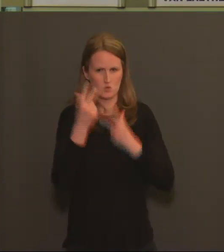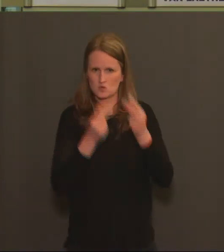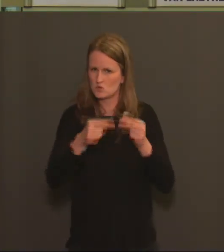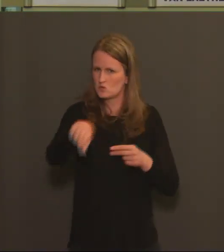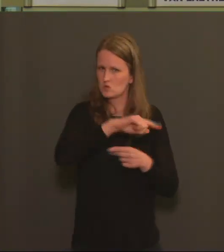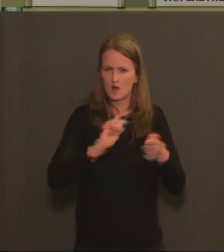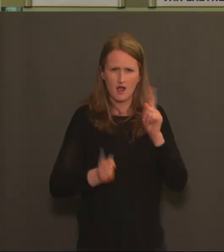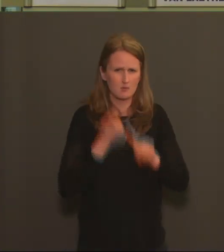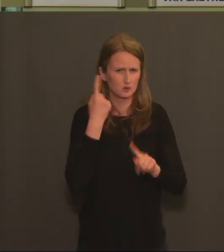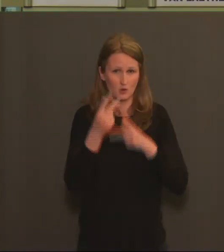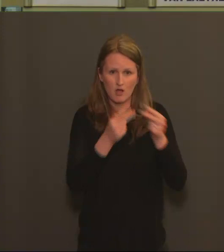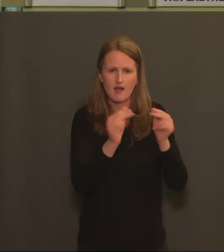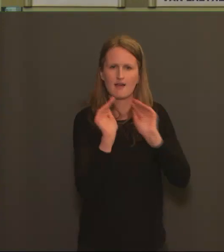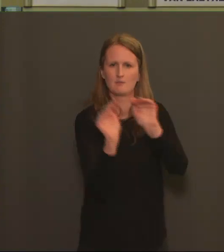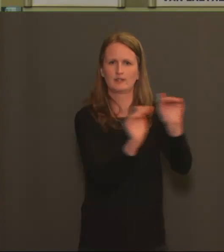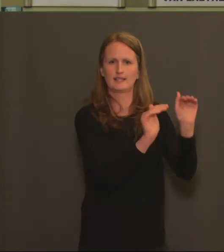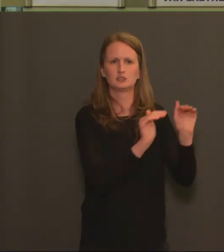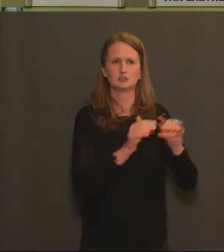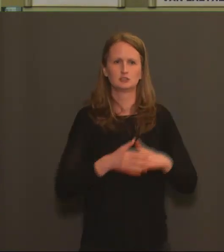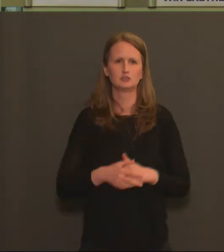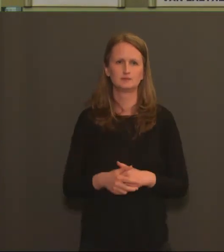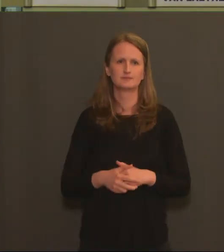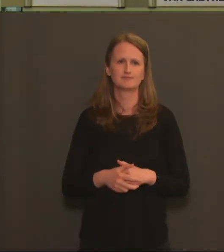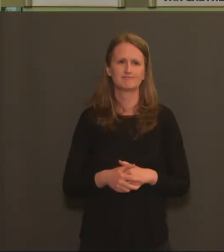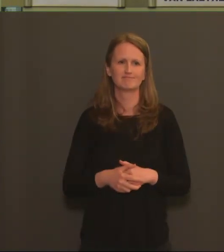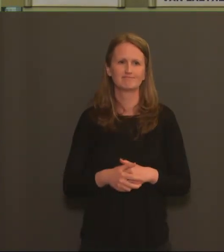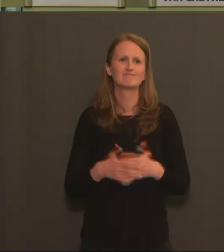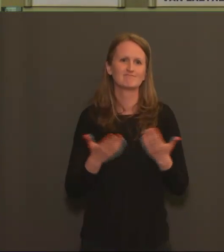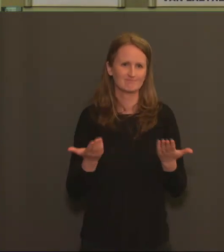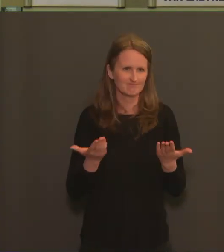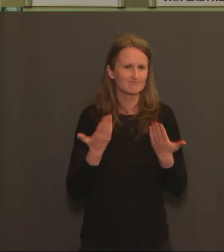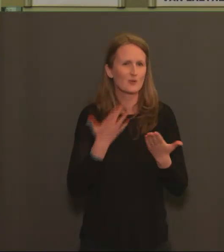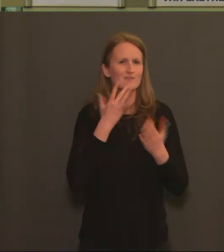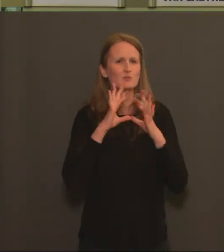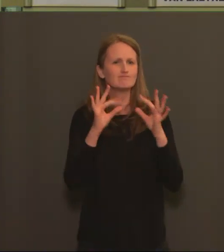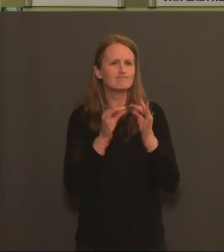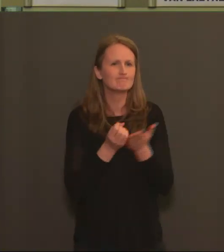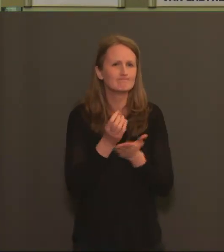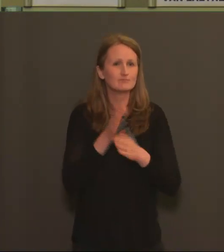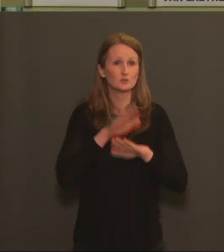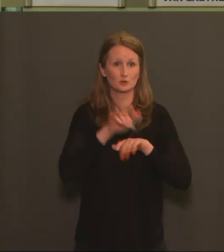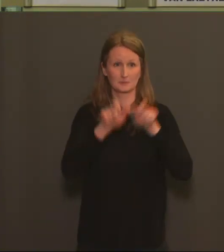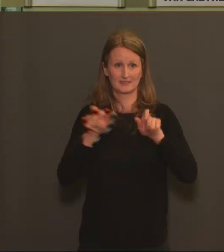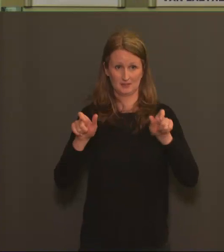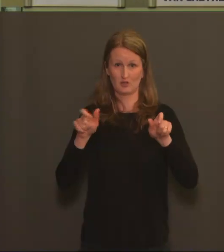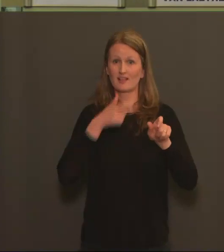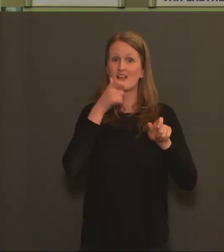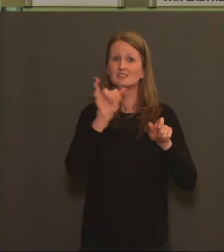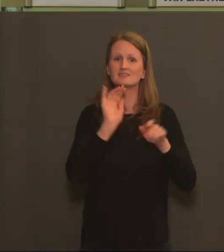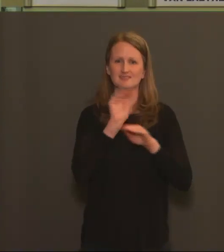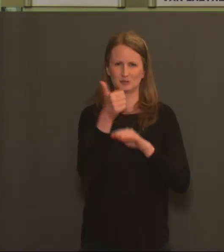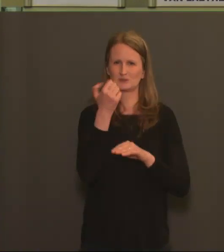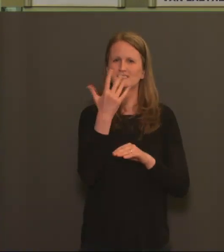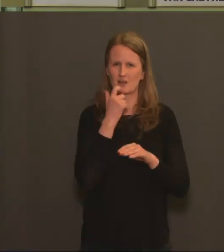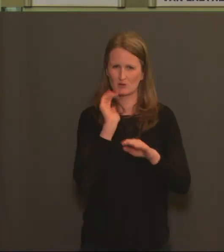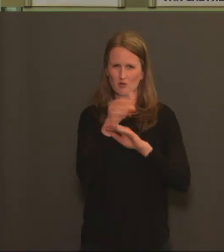la vaccination chez les personnes de plus de 65 ans. Depuis fin février, on observe en